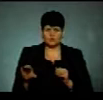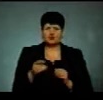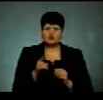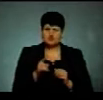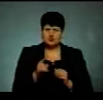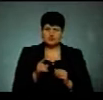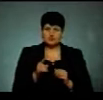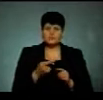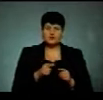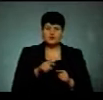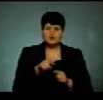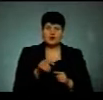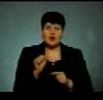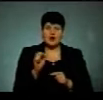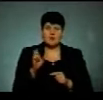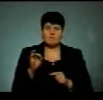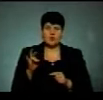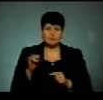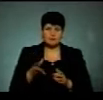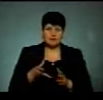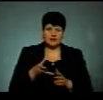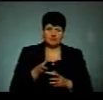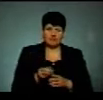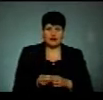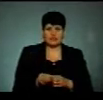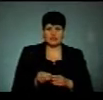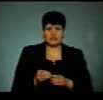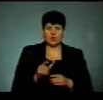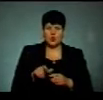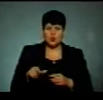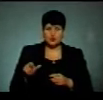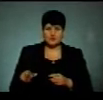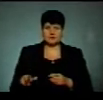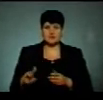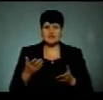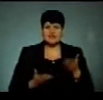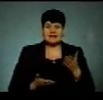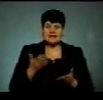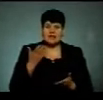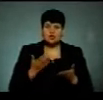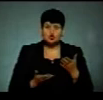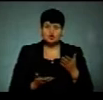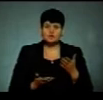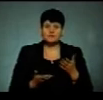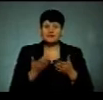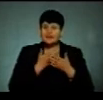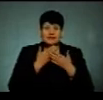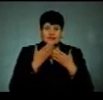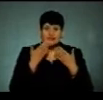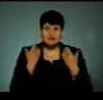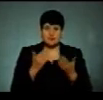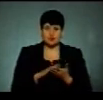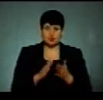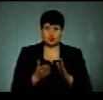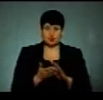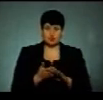Чому цю абонплату ввели людям і нав'язали людям, якщо немає договору